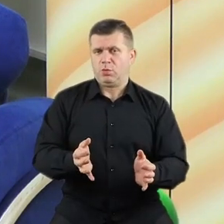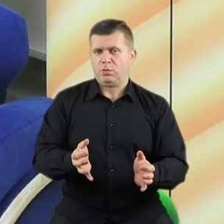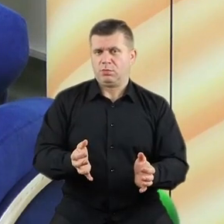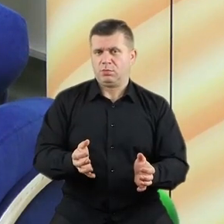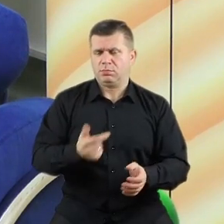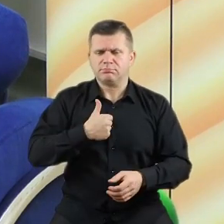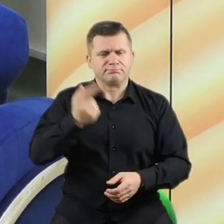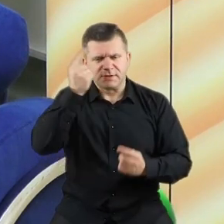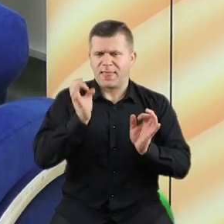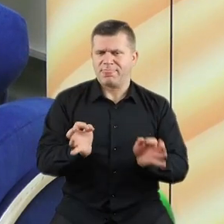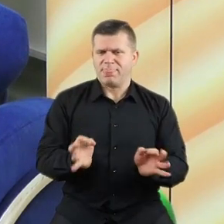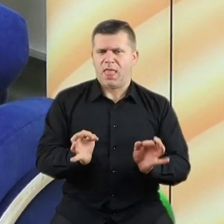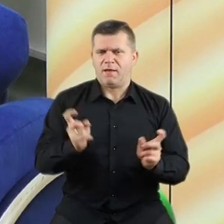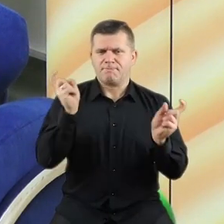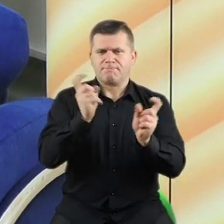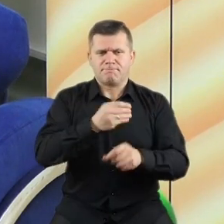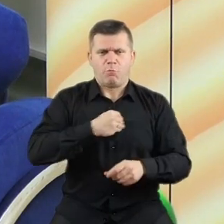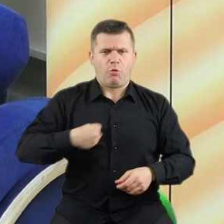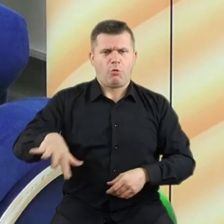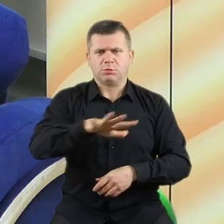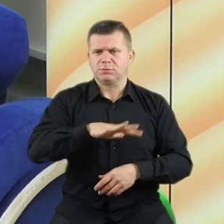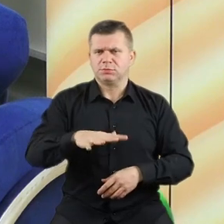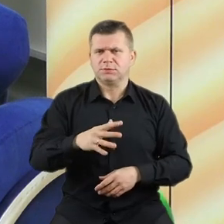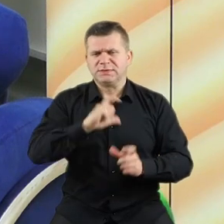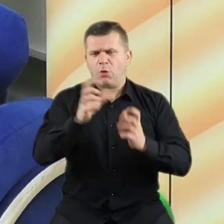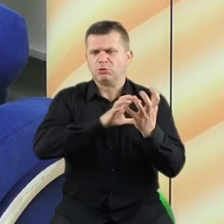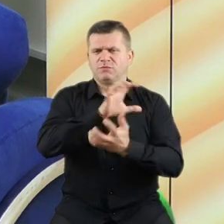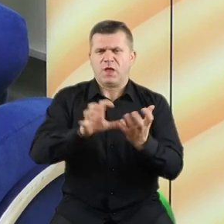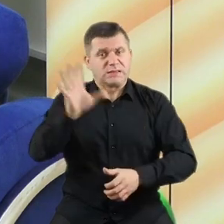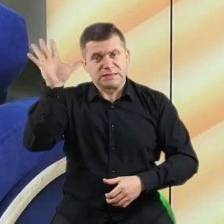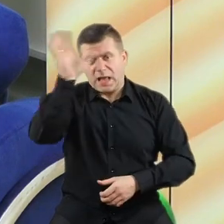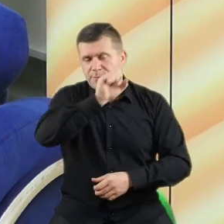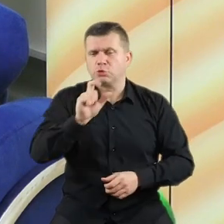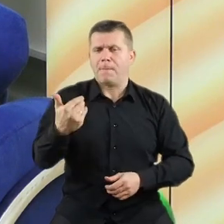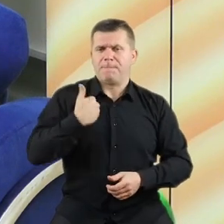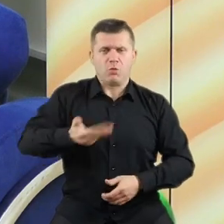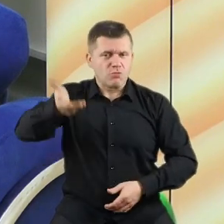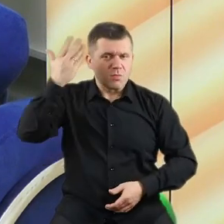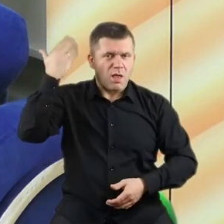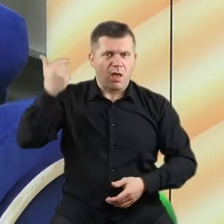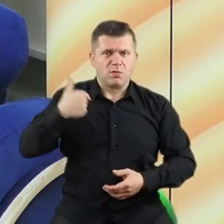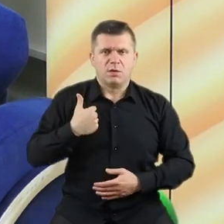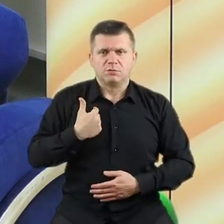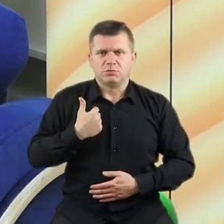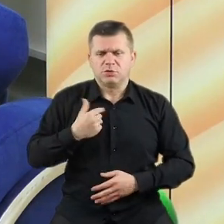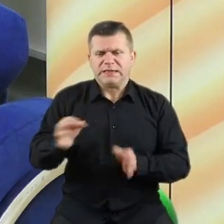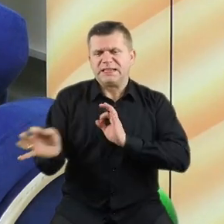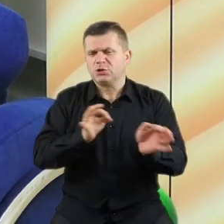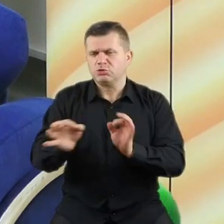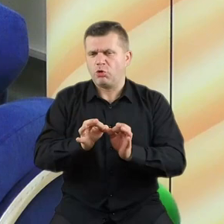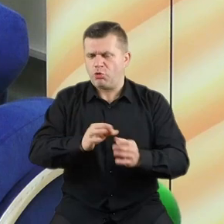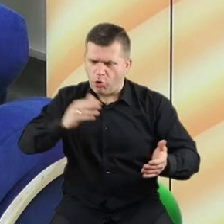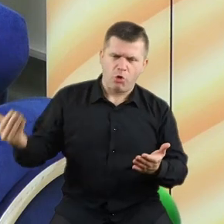właśnie mam wrażenie, że teraz w kraju bardzo Polska i w ogóle cały świat zapomina to, co było kiedyś i odtwarzamy jakby